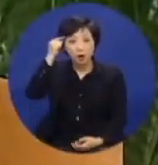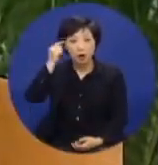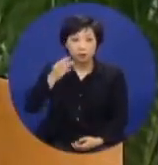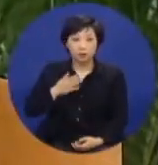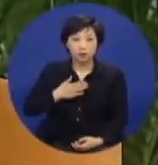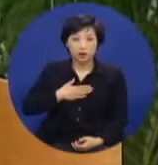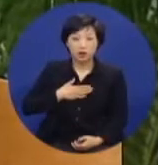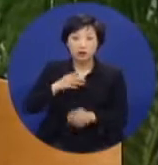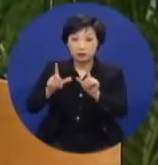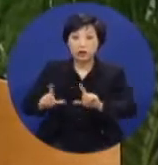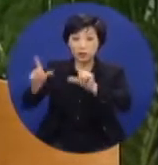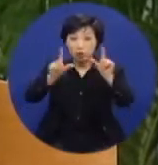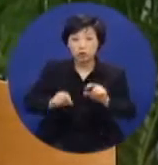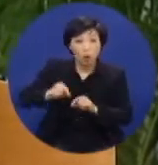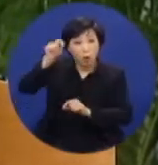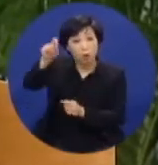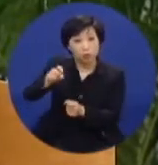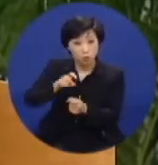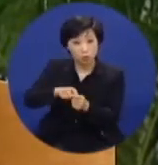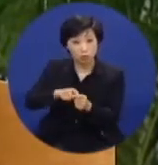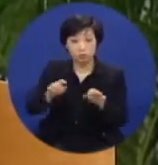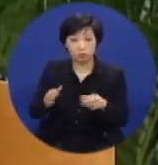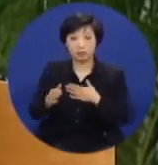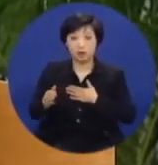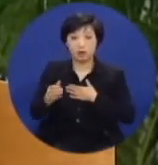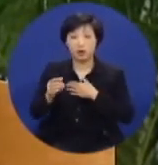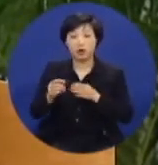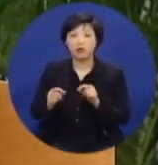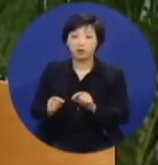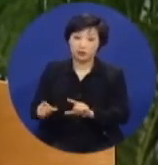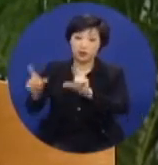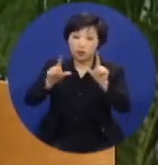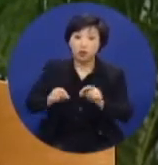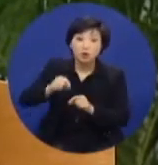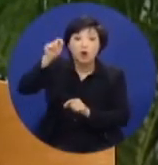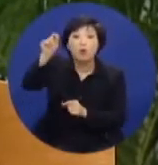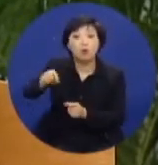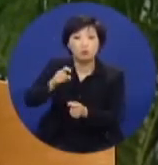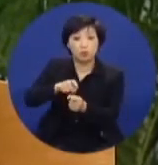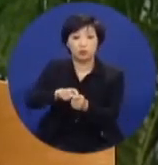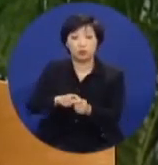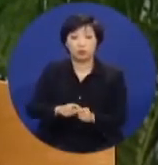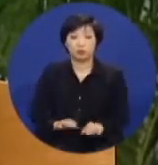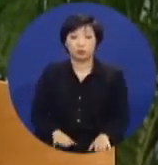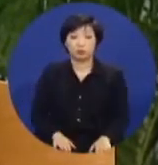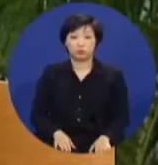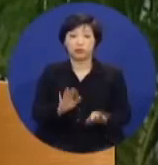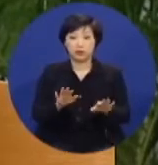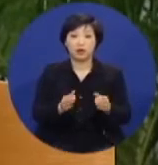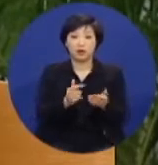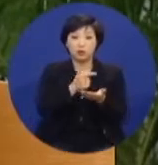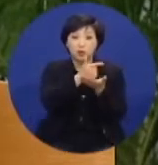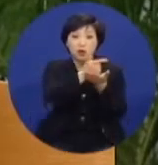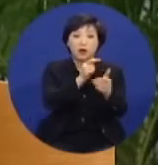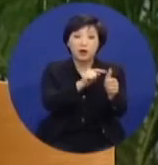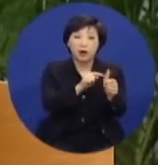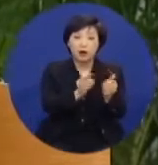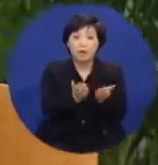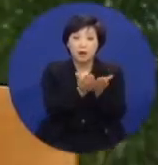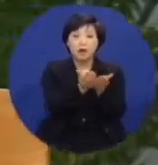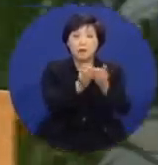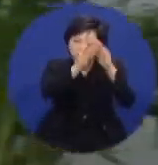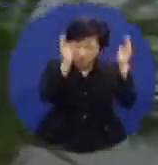영원히 살 요구 음원이 살려고 풍조를 아치는